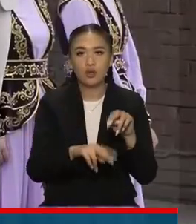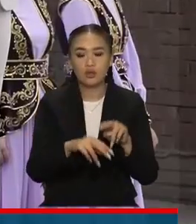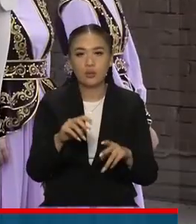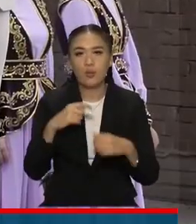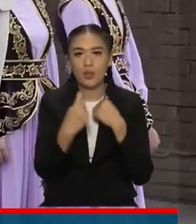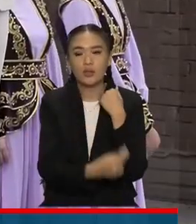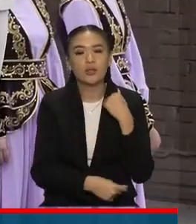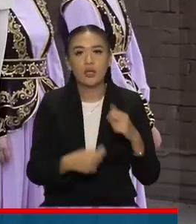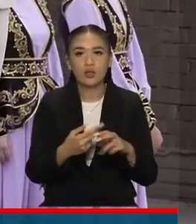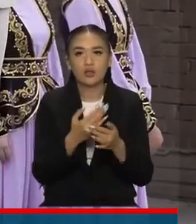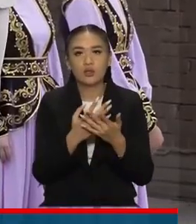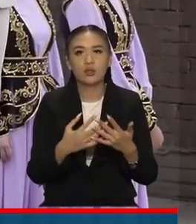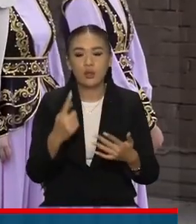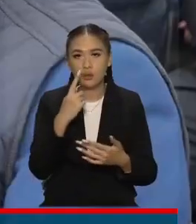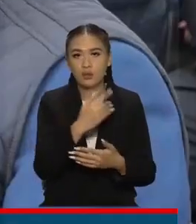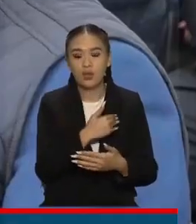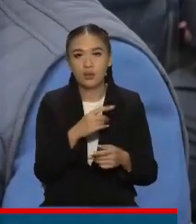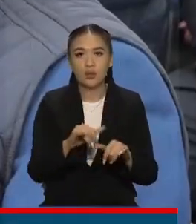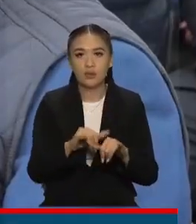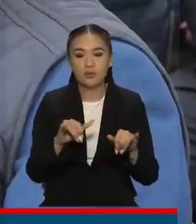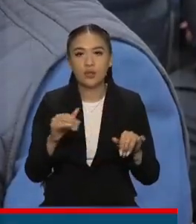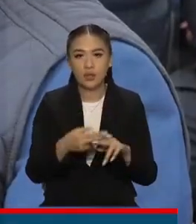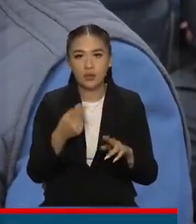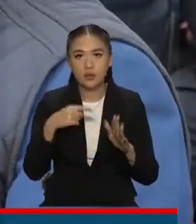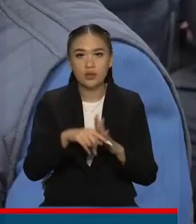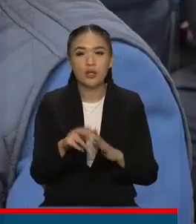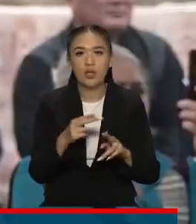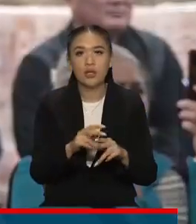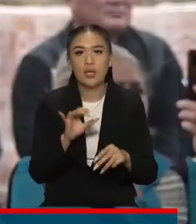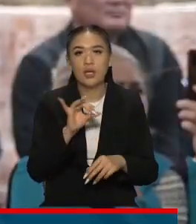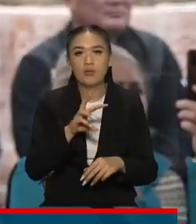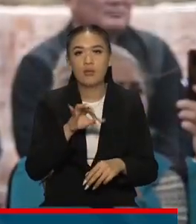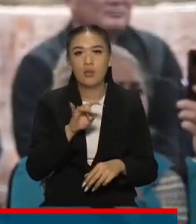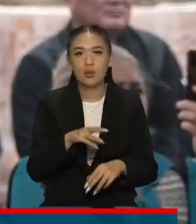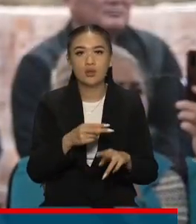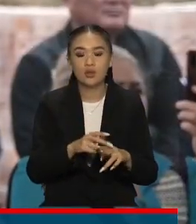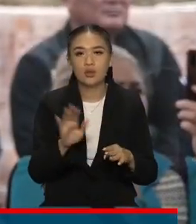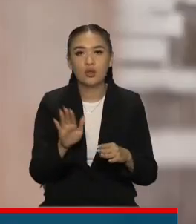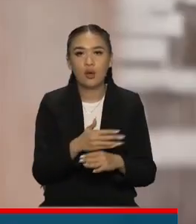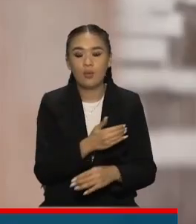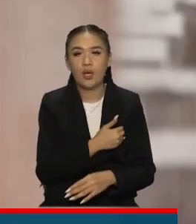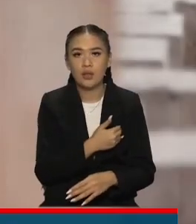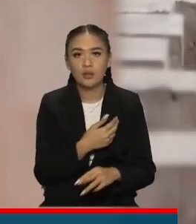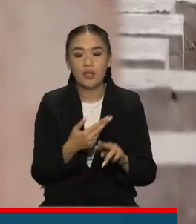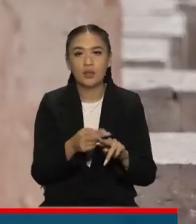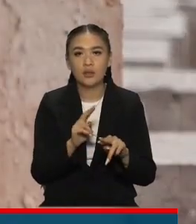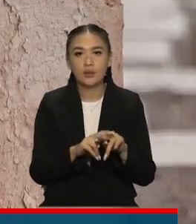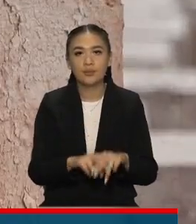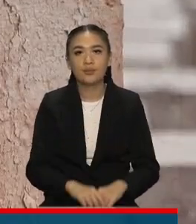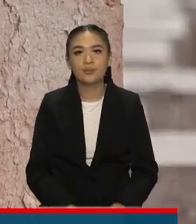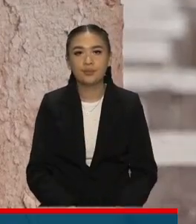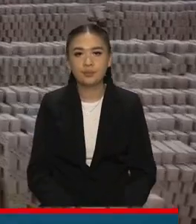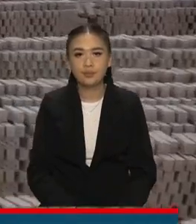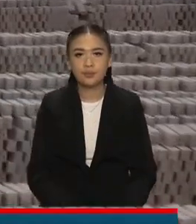материалдарының түрлерін көбейтуді көздеп отыр. Осылайша ішкі нарықты қамтып, импортқа тәуелділікті жоймақ ниетте. Айзада Оразхан, Нұрлан